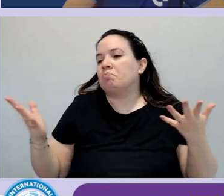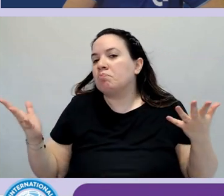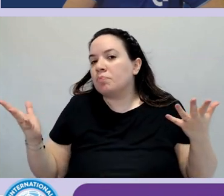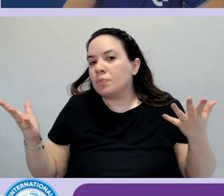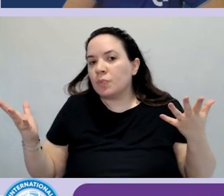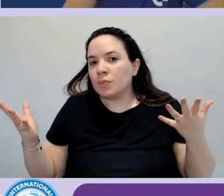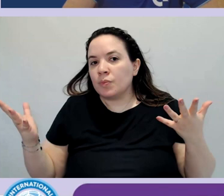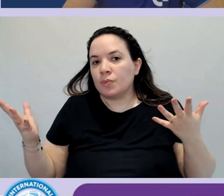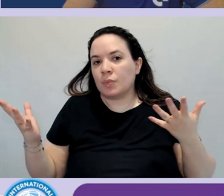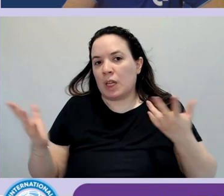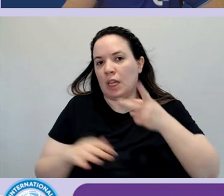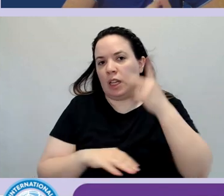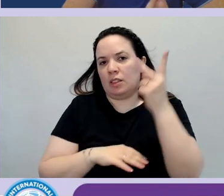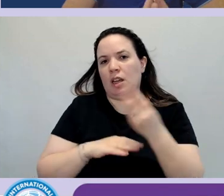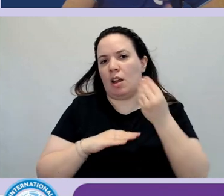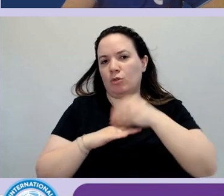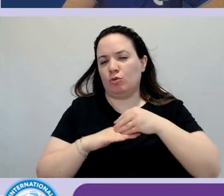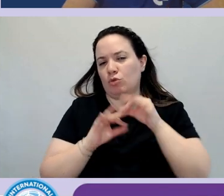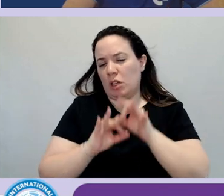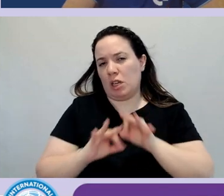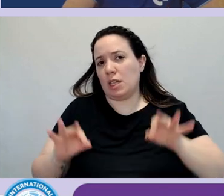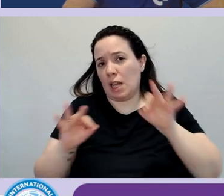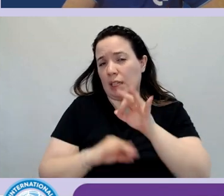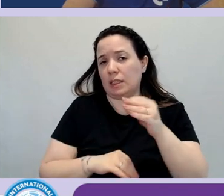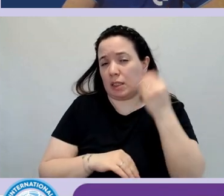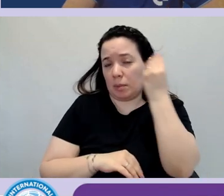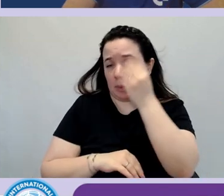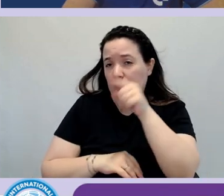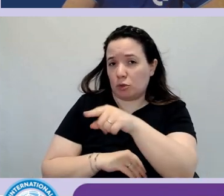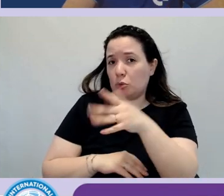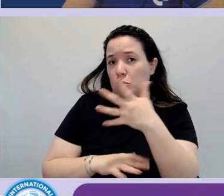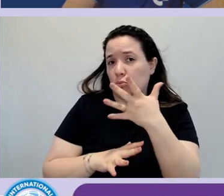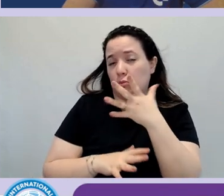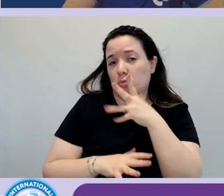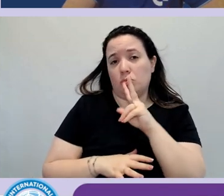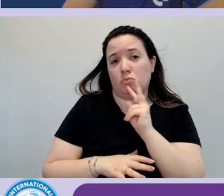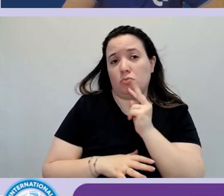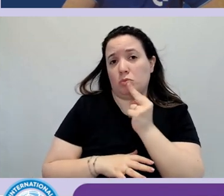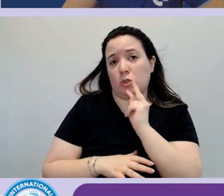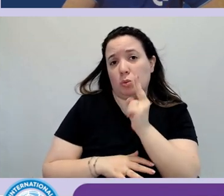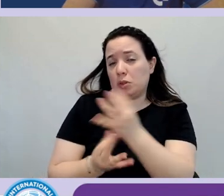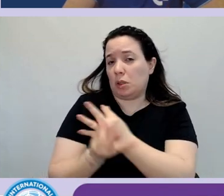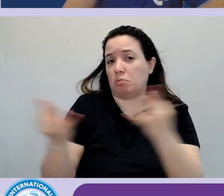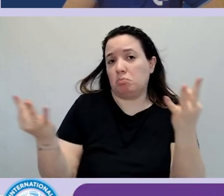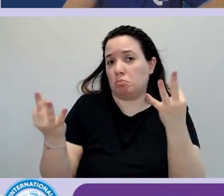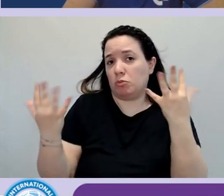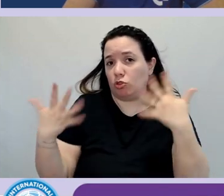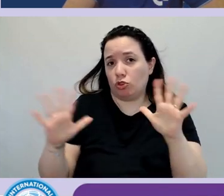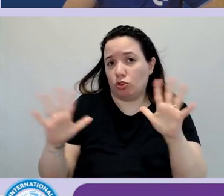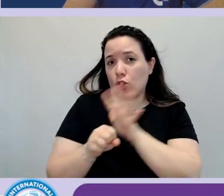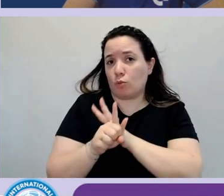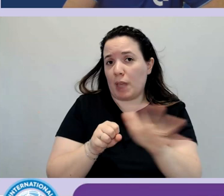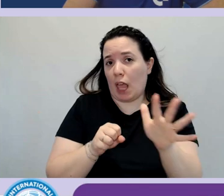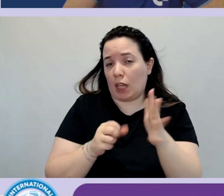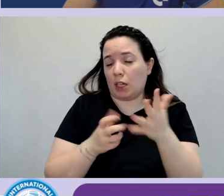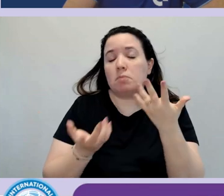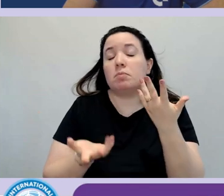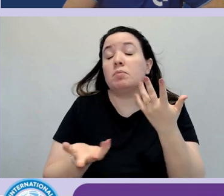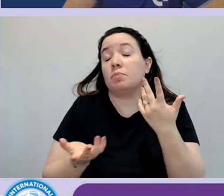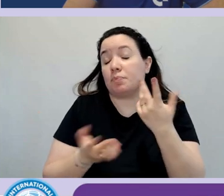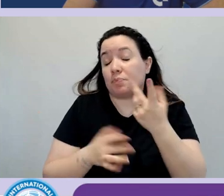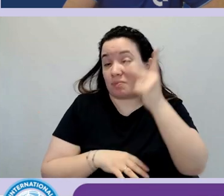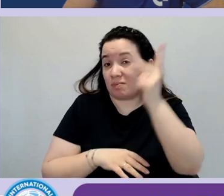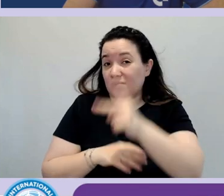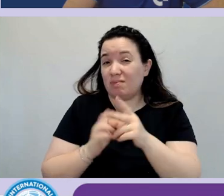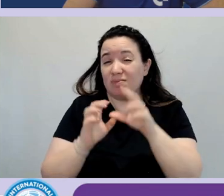Beh assolutamente nulla Sauro direi che secondo me sei stato esauriente ehm oltretutto c'è